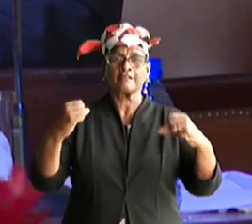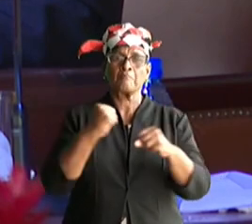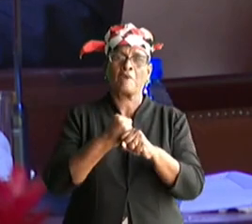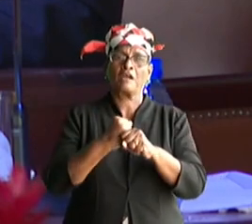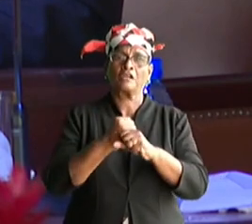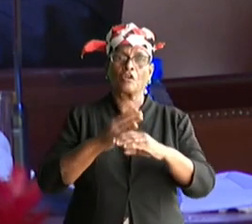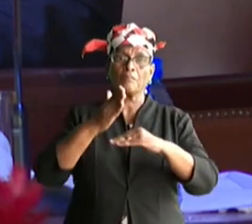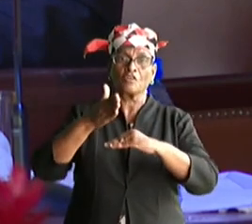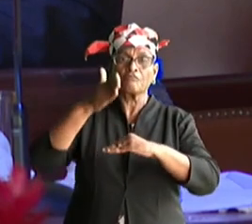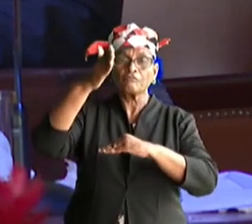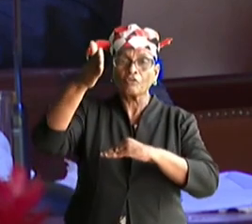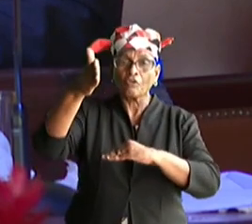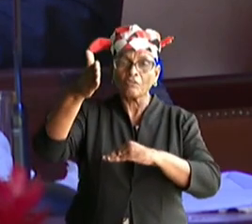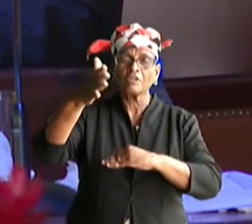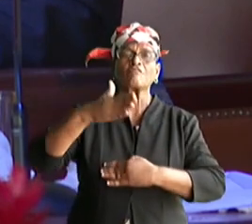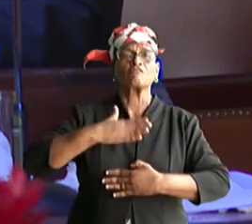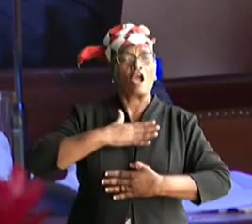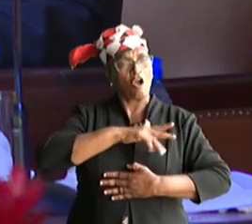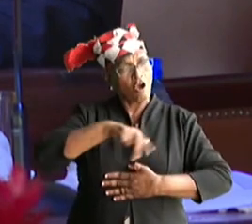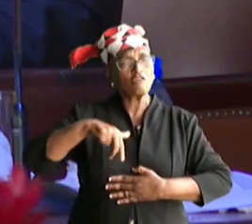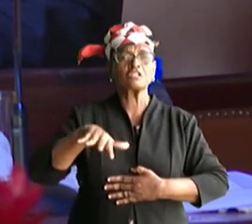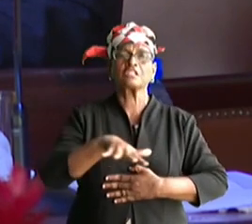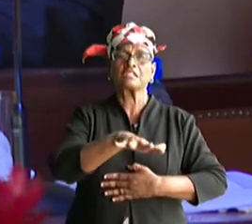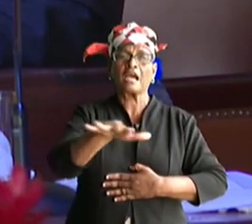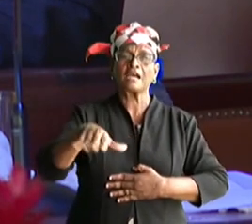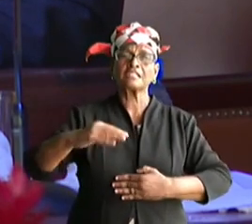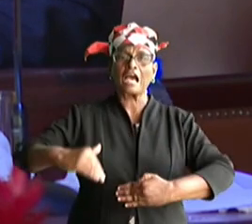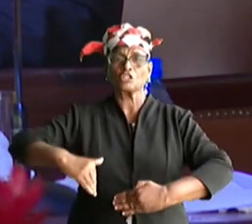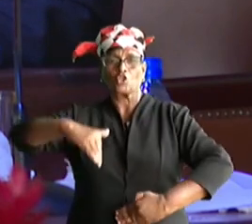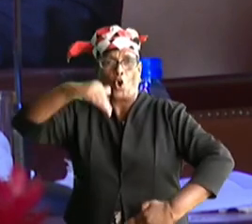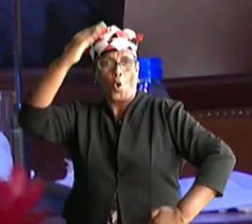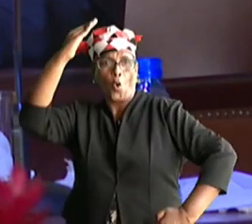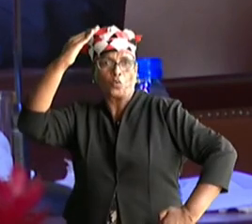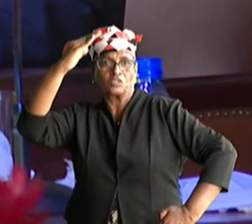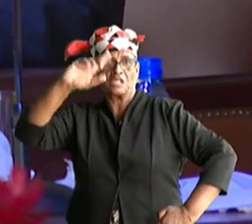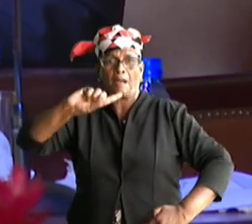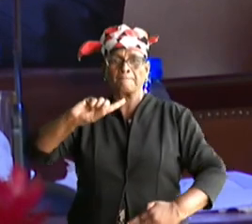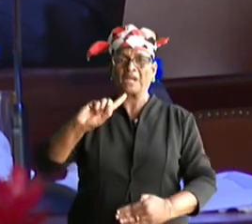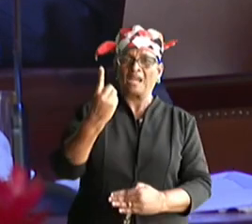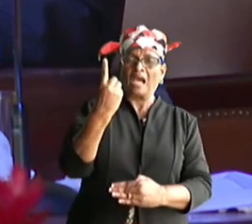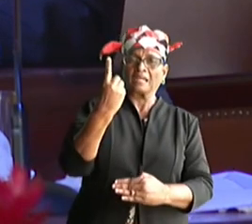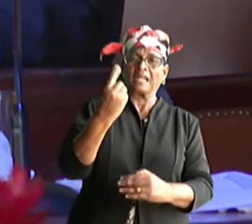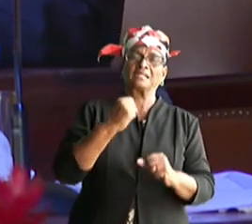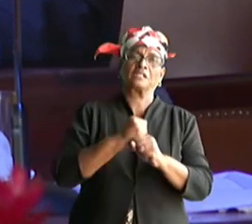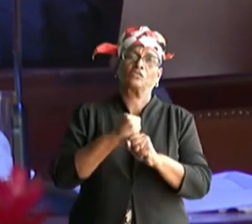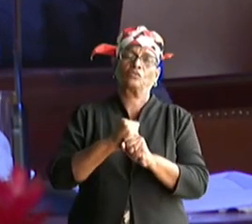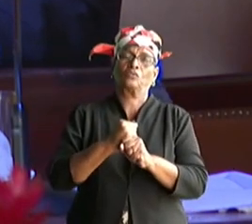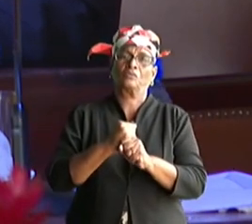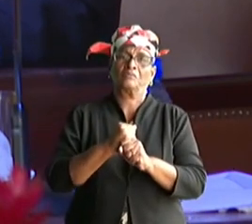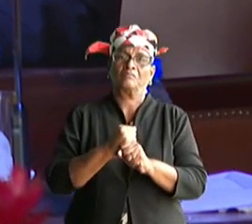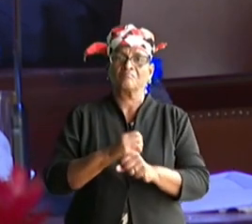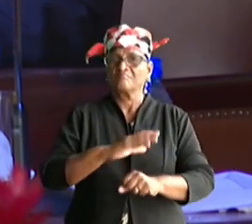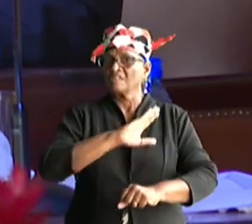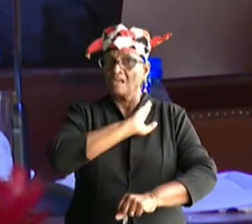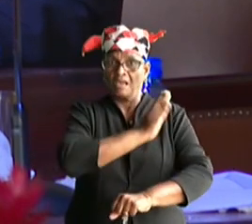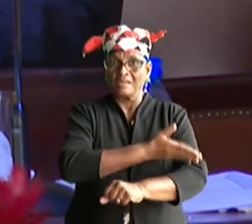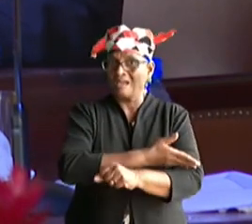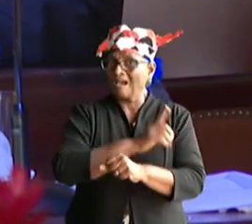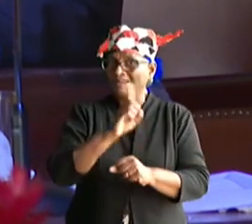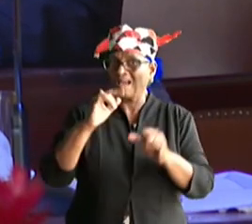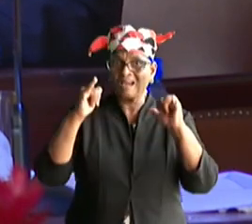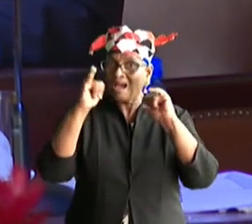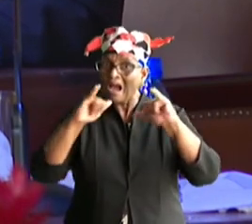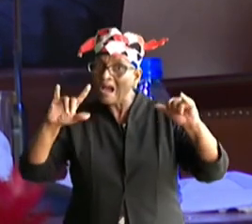de vooruitgang van onze natie als hoogste prioriteit te stellen. Jaardagen zijn niet alleen een moment